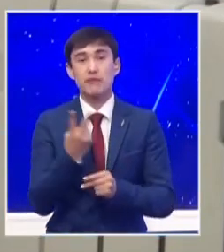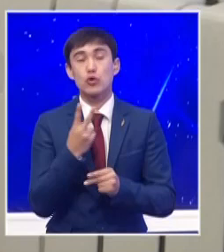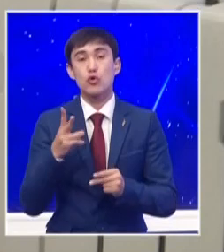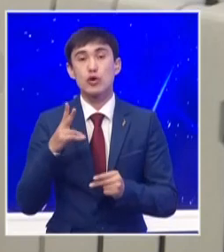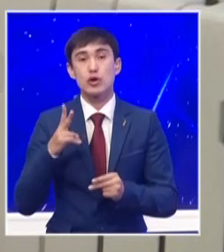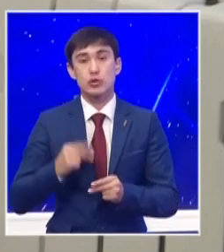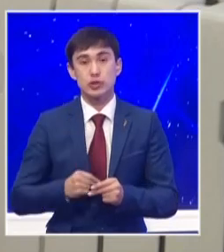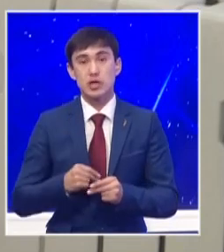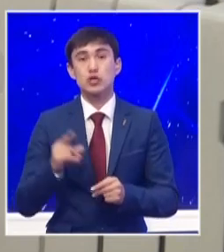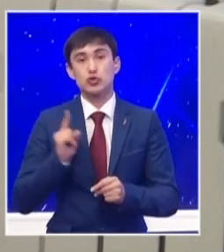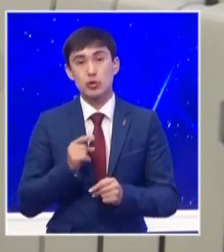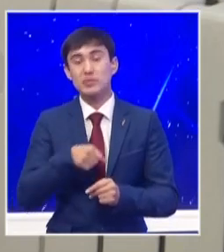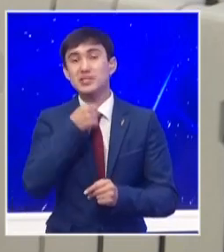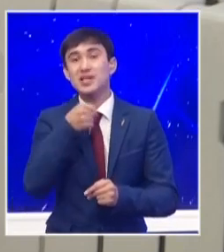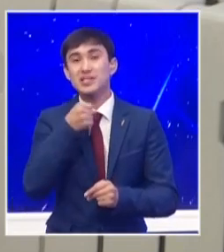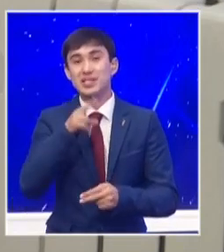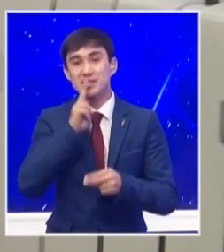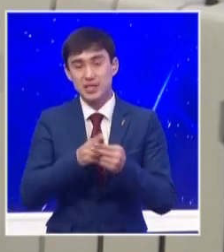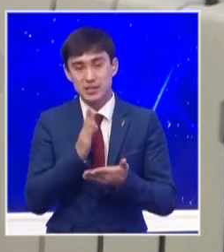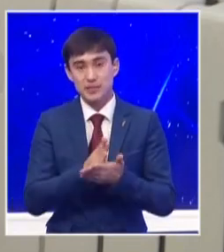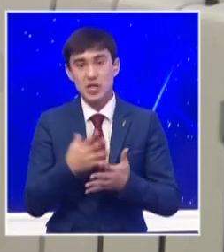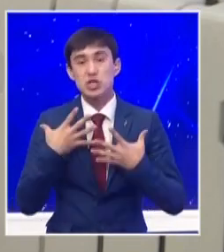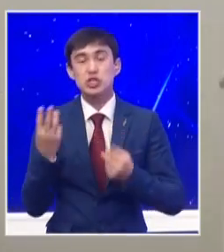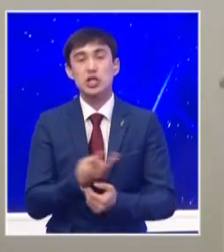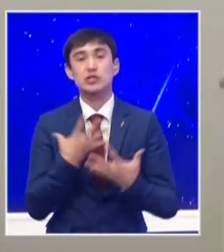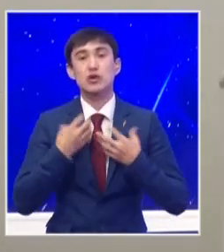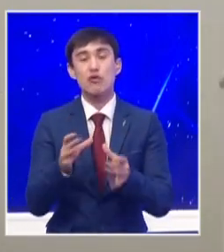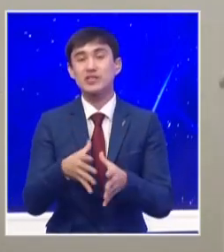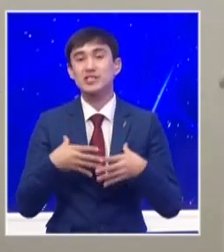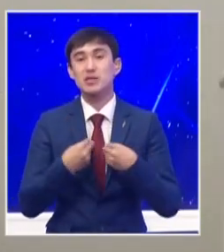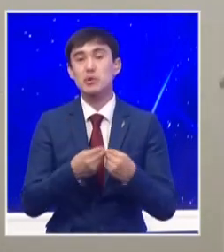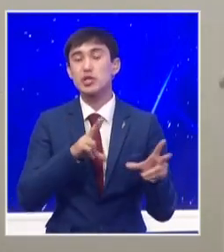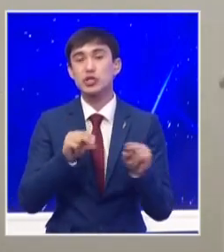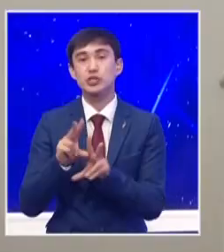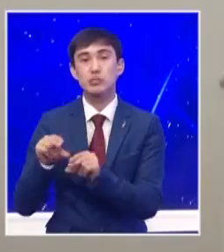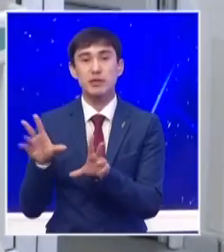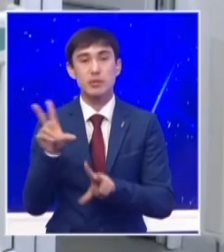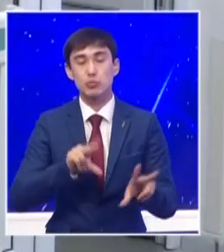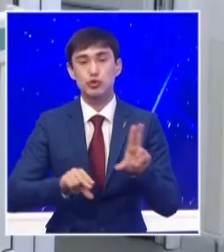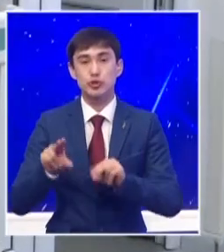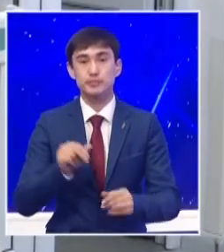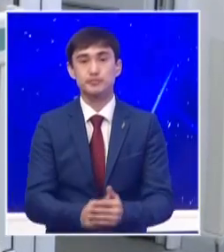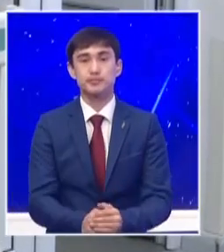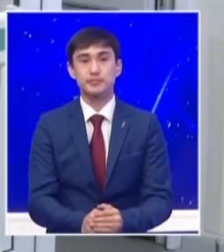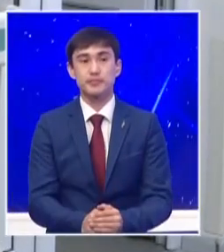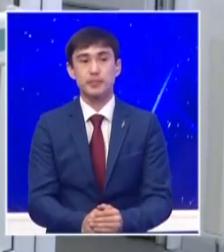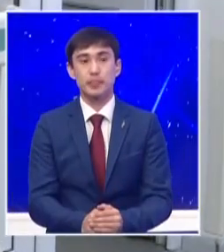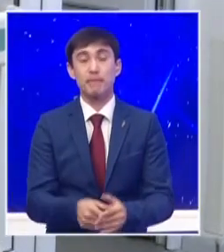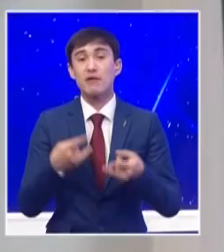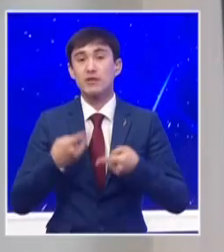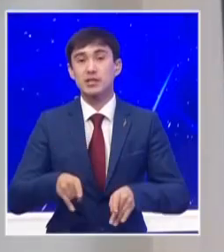ребёнок дома её ждёт старшая сестра Всем желаю здоровья семейного счастья и благополучия в родильном